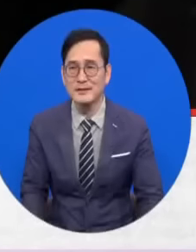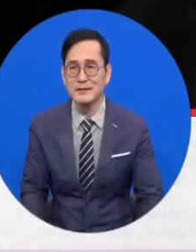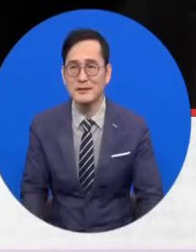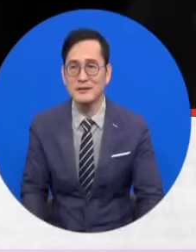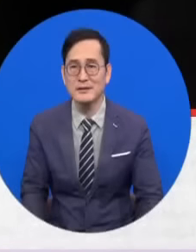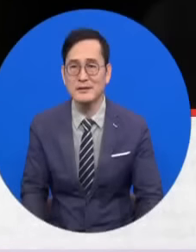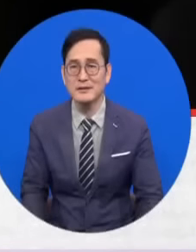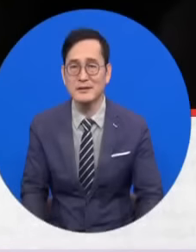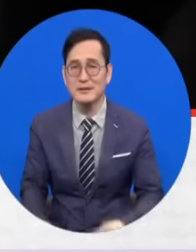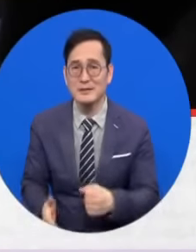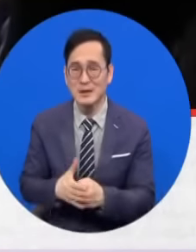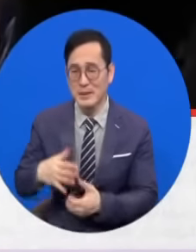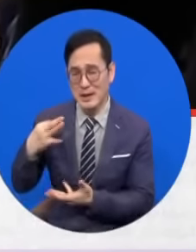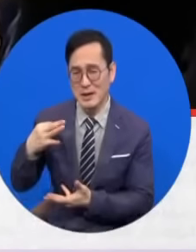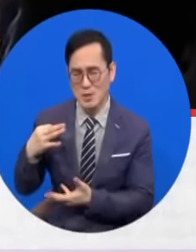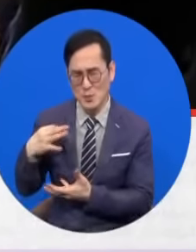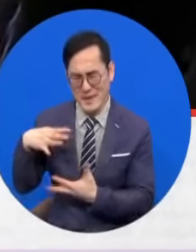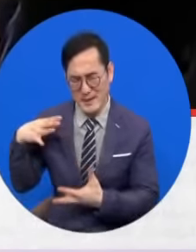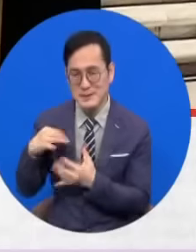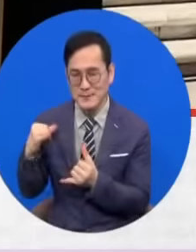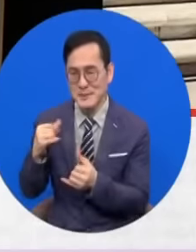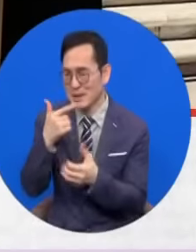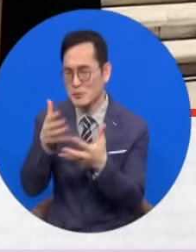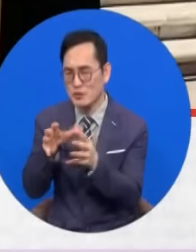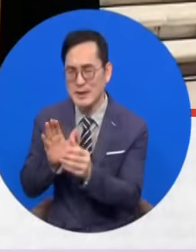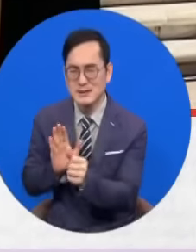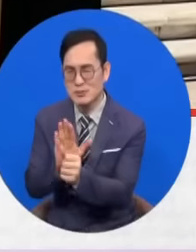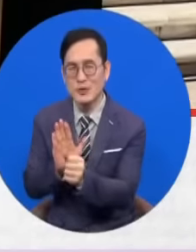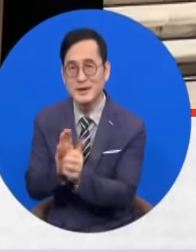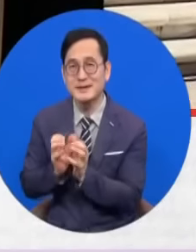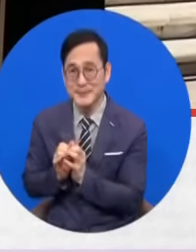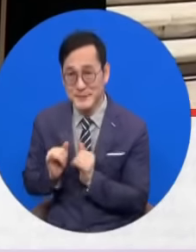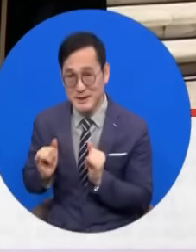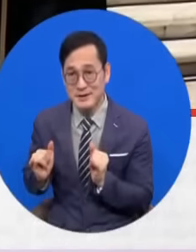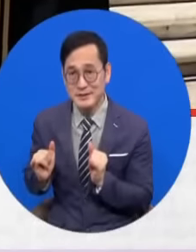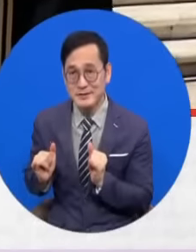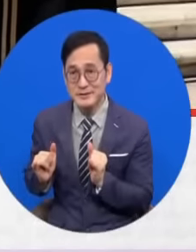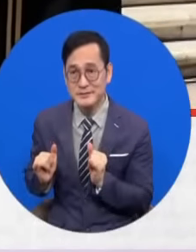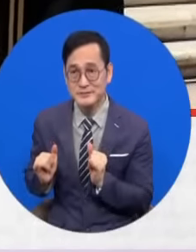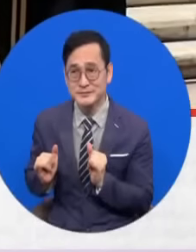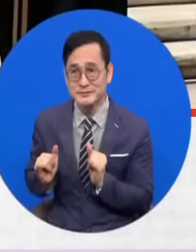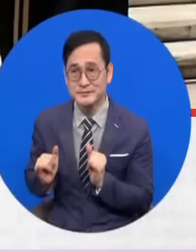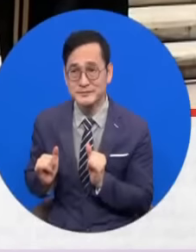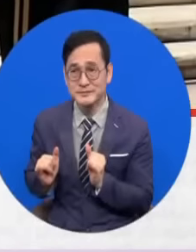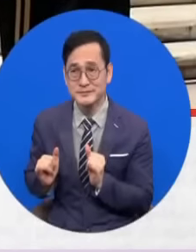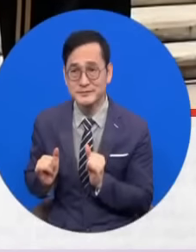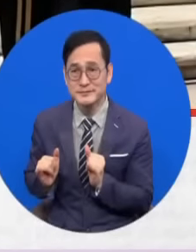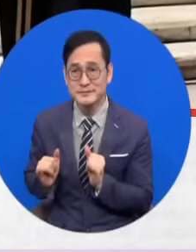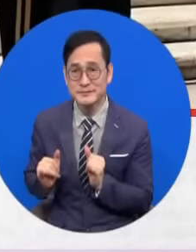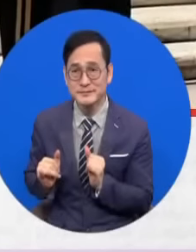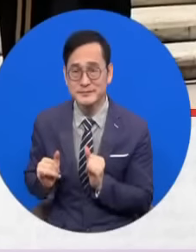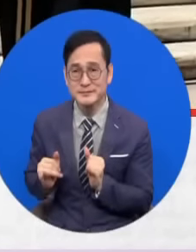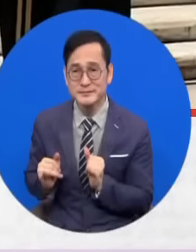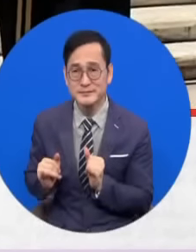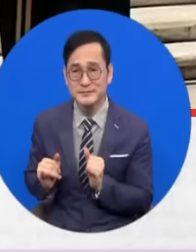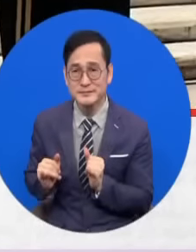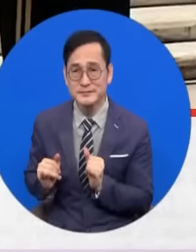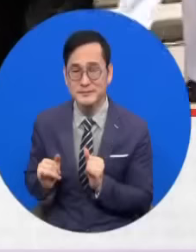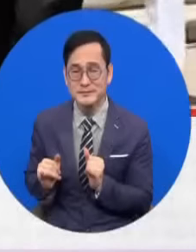거대한 자본가들 특히 민주당을 지지하는 할리우드의 이른바 스타들 그다음에 이제 이른바 나타 있는